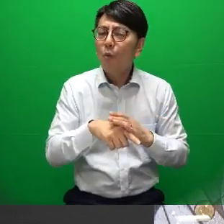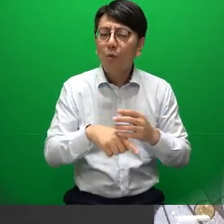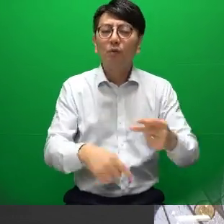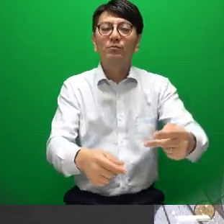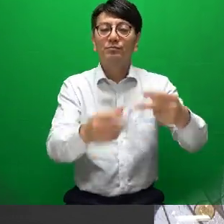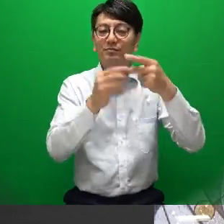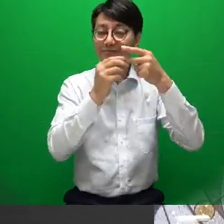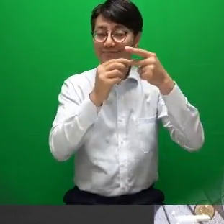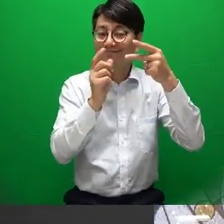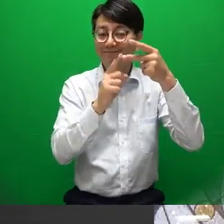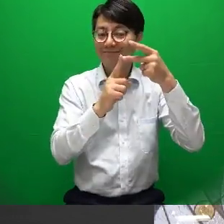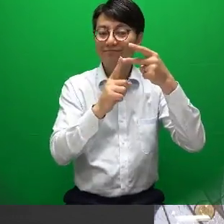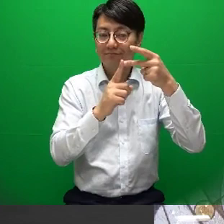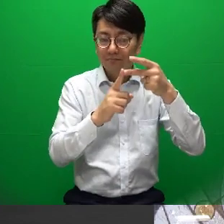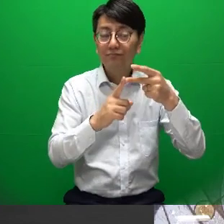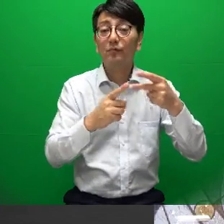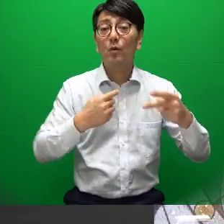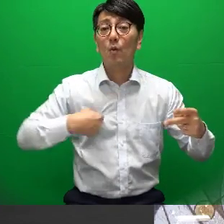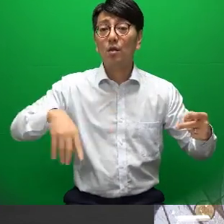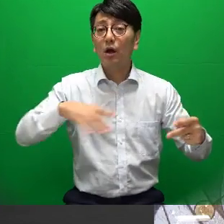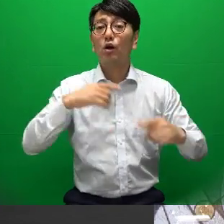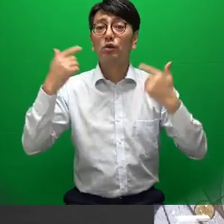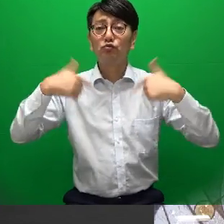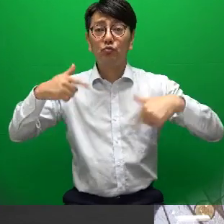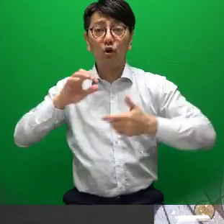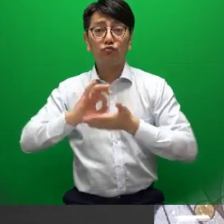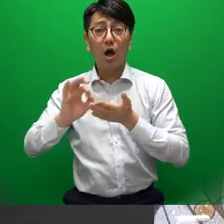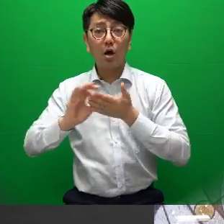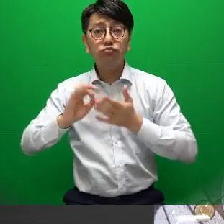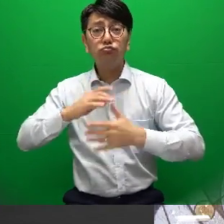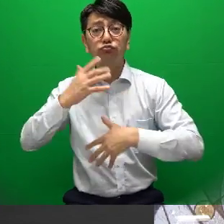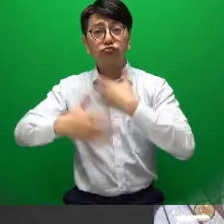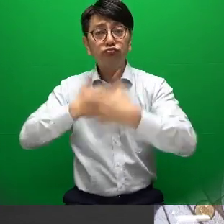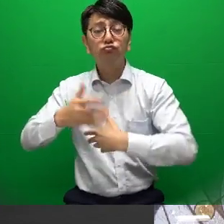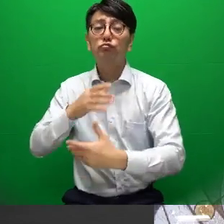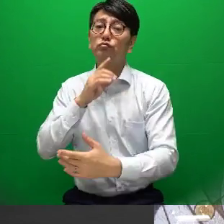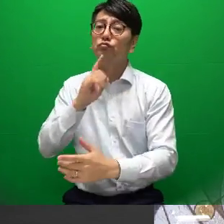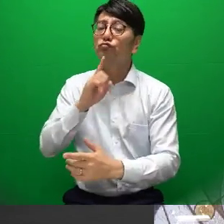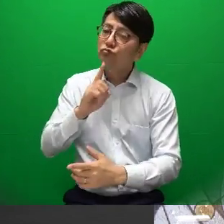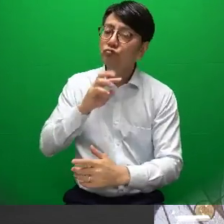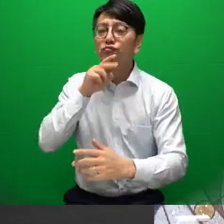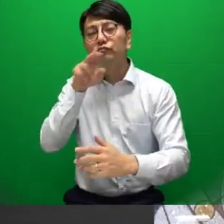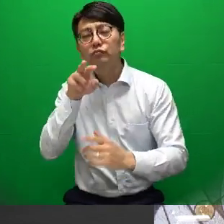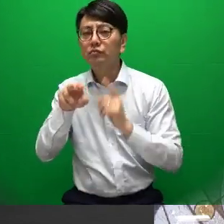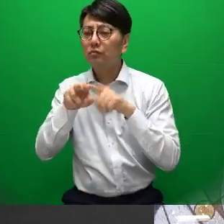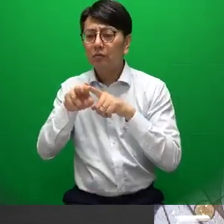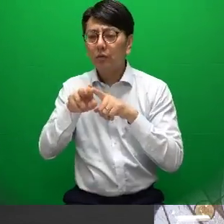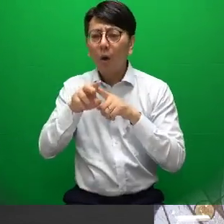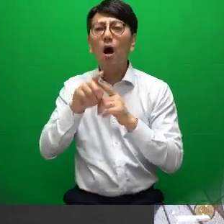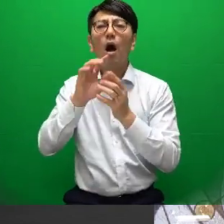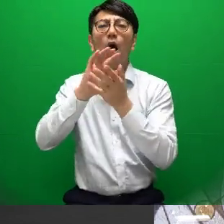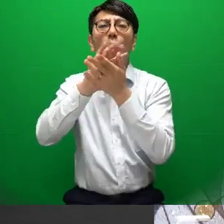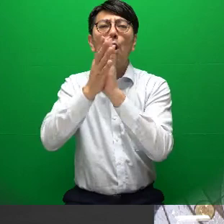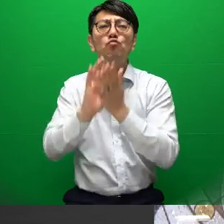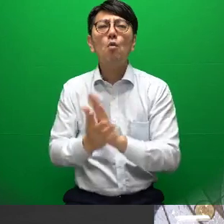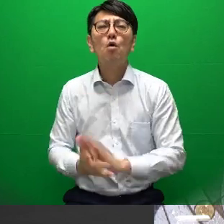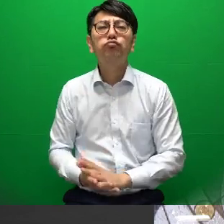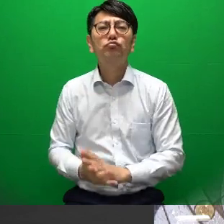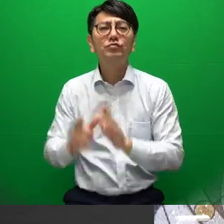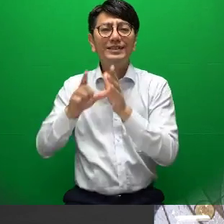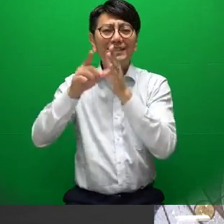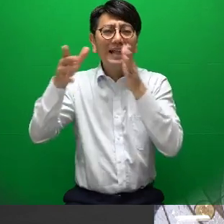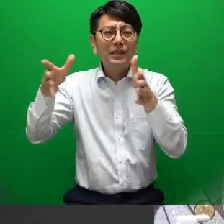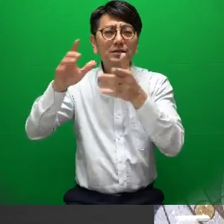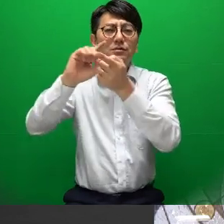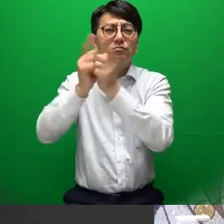私たちが使う言葉は変化するんです私たちの使う言葉変化します